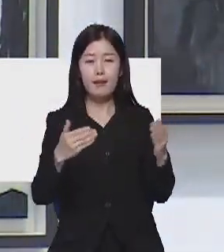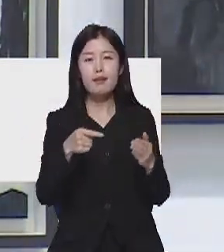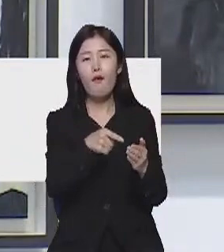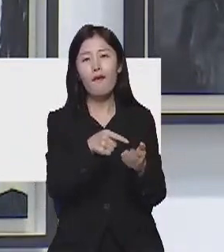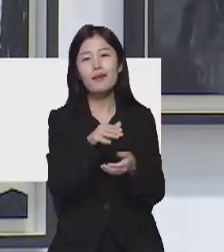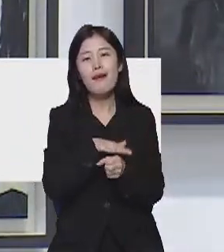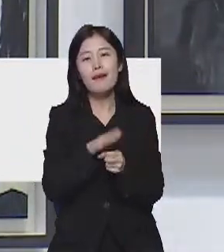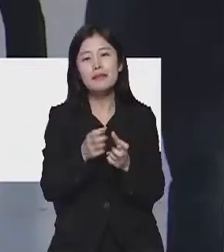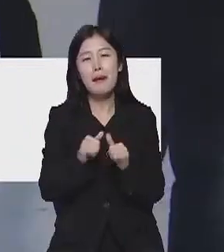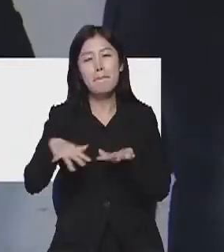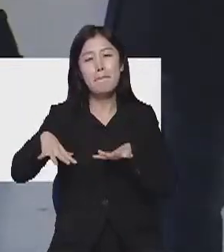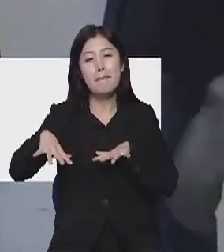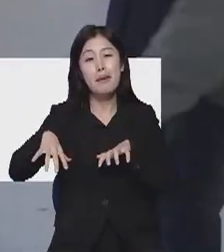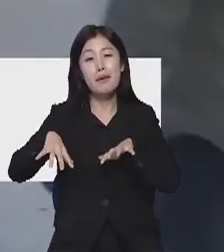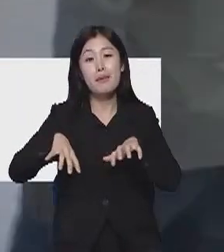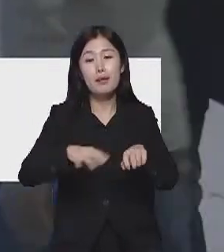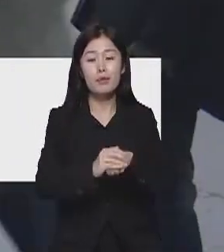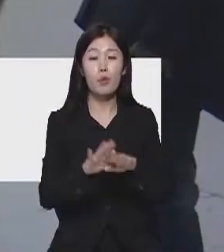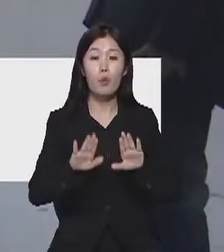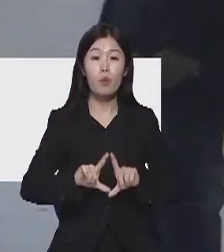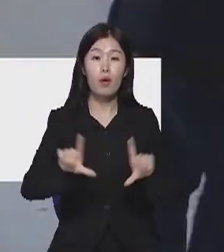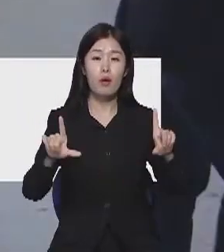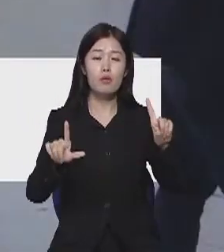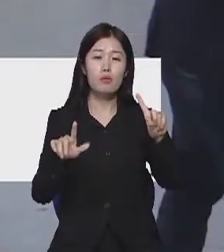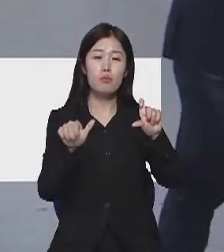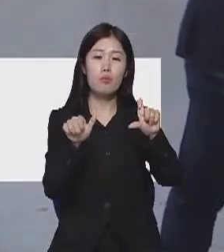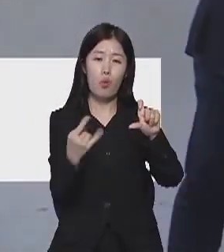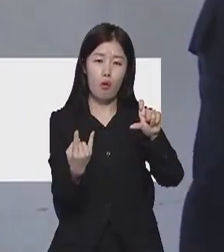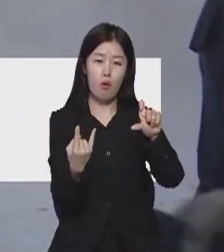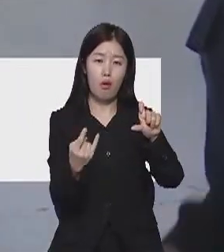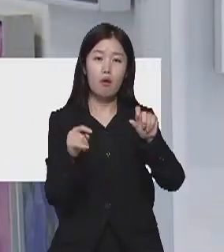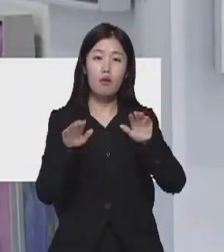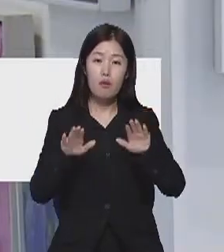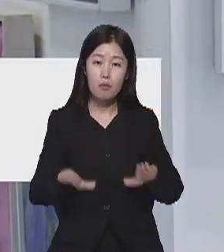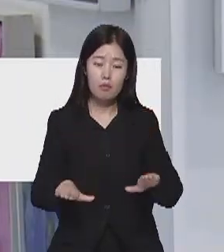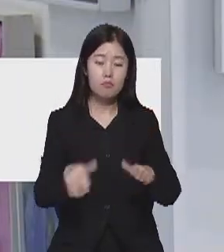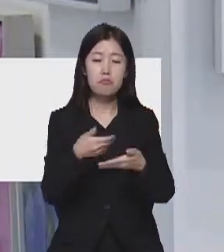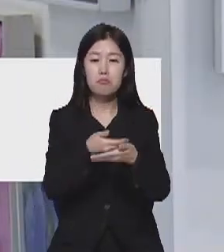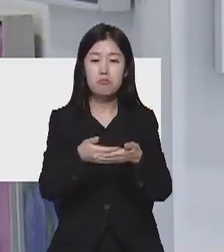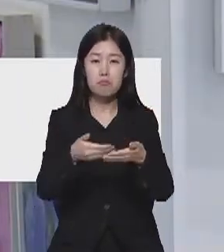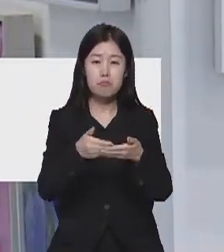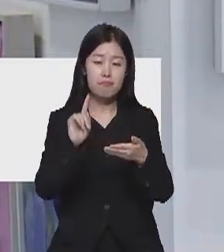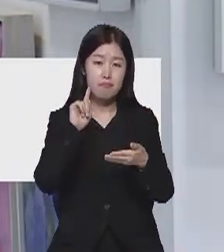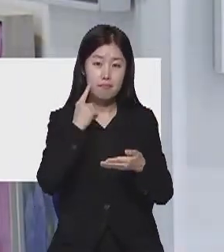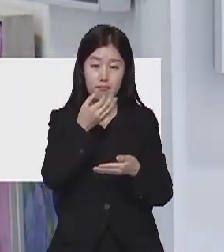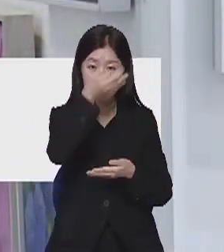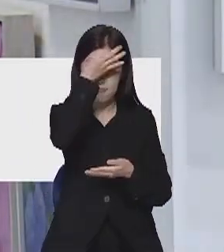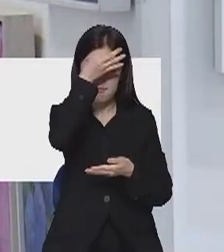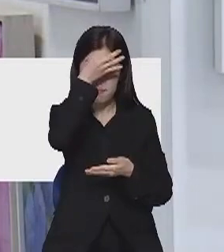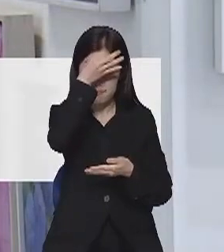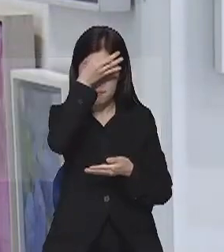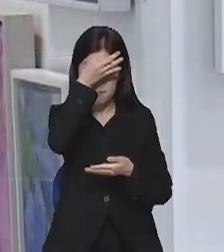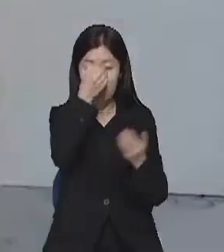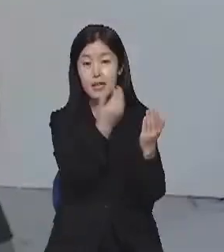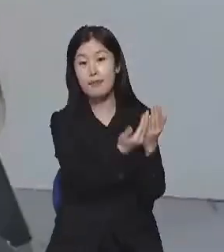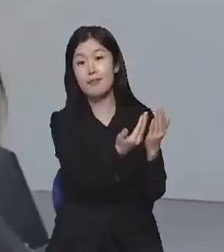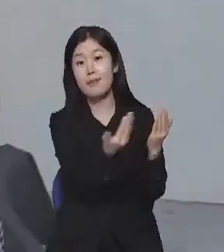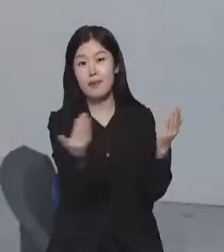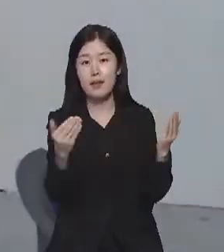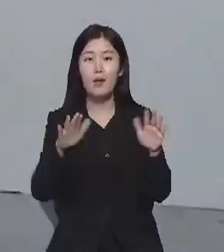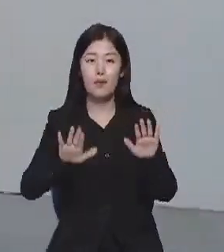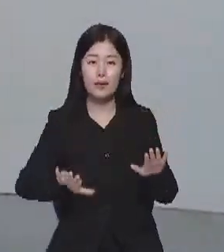북적입니다 올해로 15회째를 맞은 국제 아트페어 아트광주 24가 나간 일정을